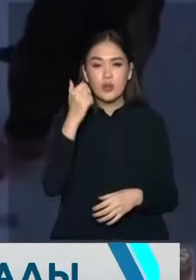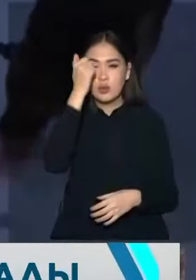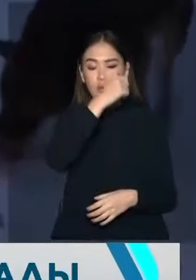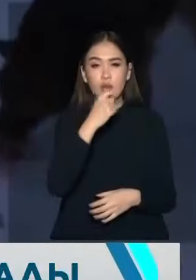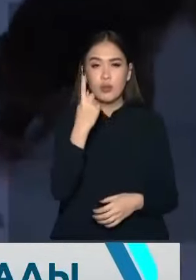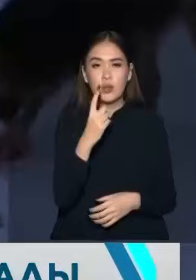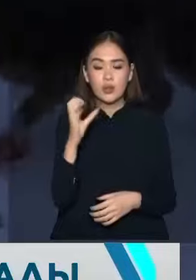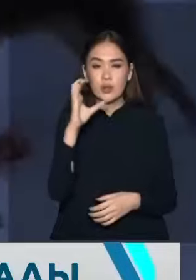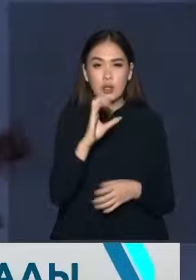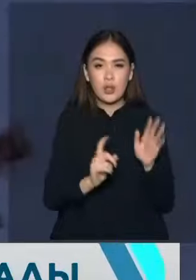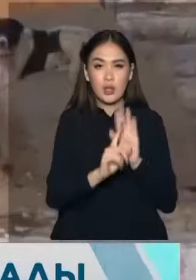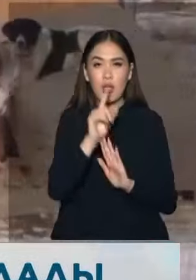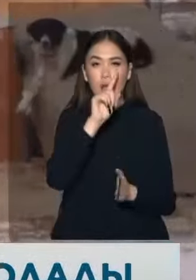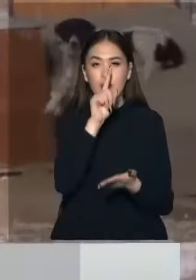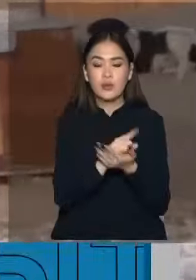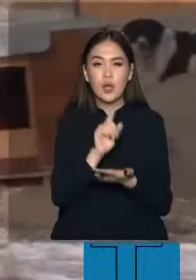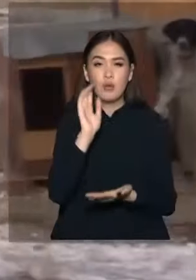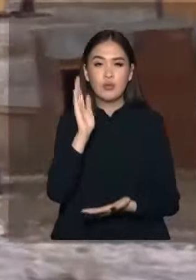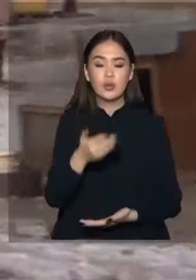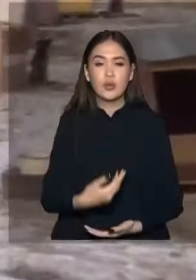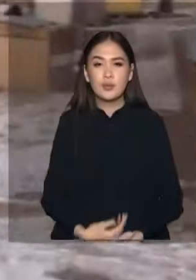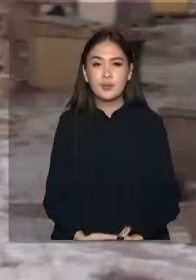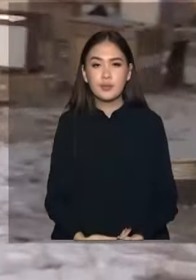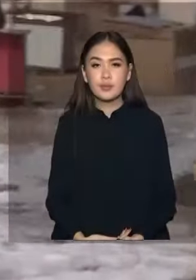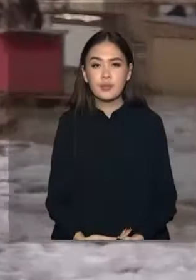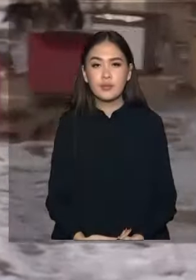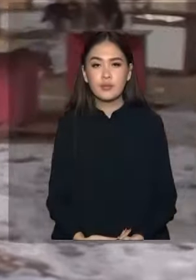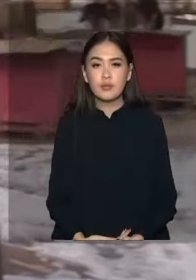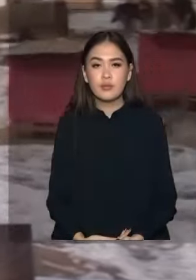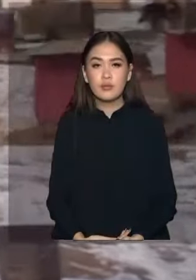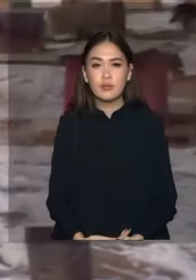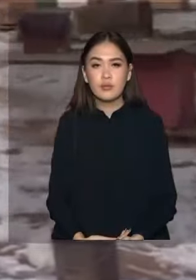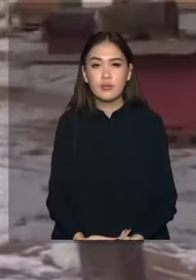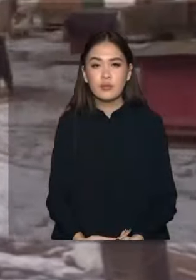қыркүйегінен бастап міндетті болмақ. Әнуар Карбозов, Марк Брюшко, Жібек жолы.